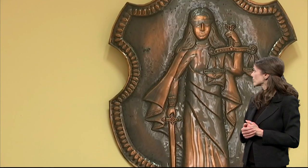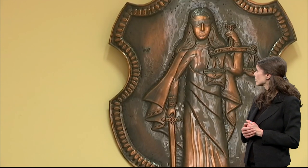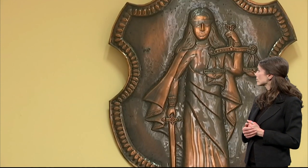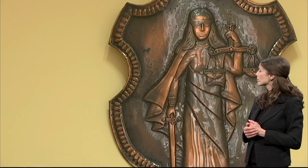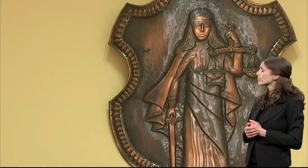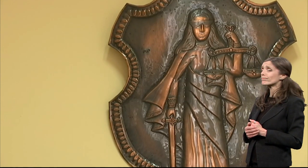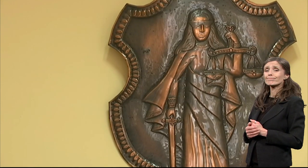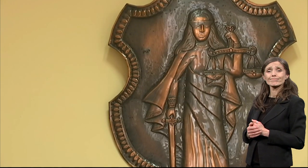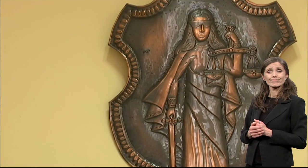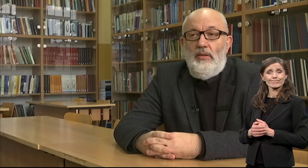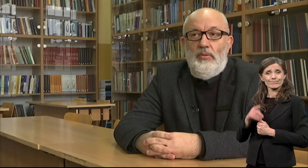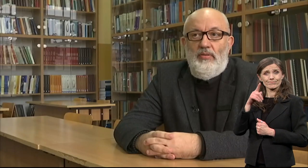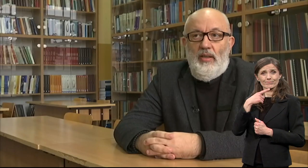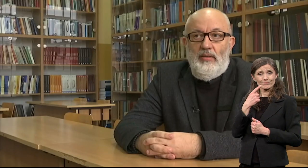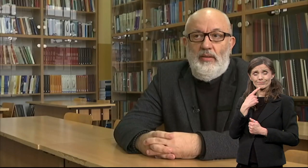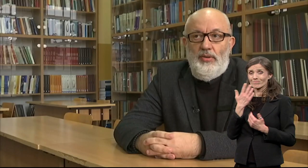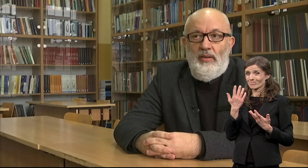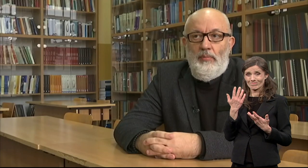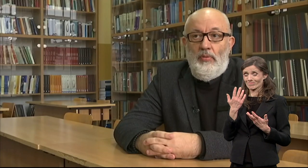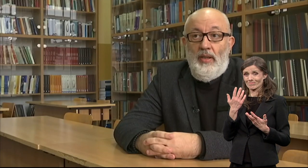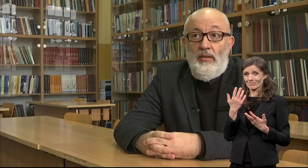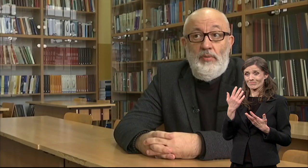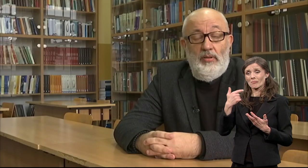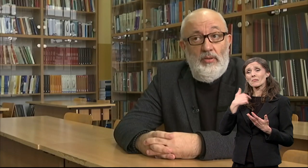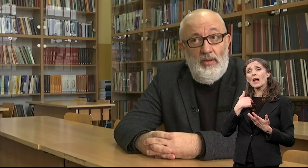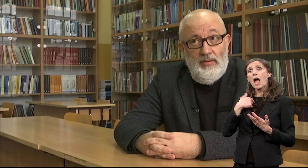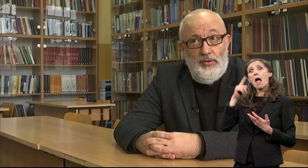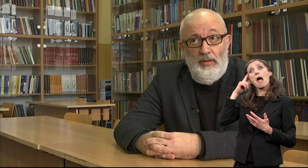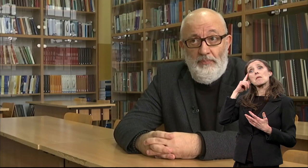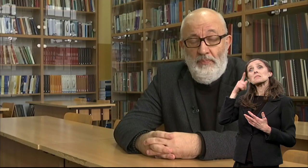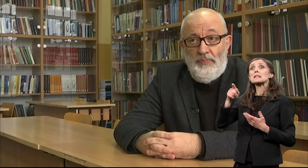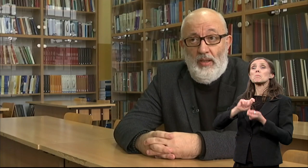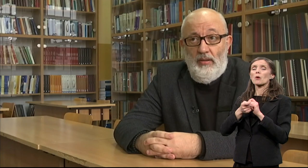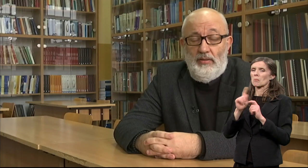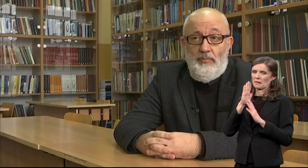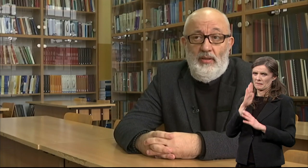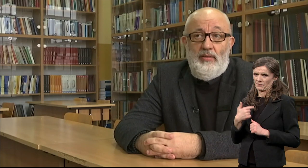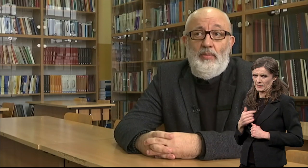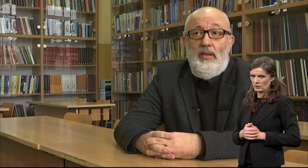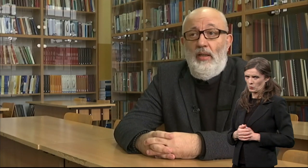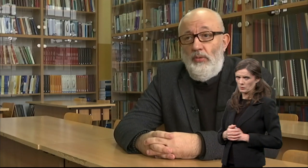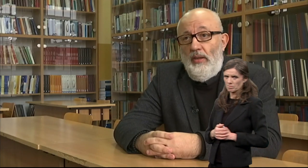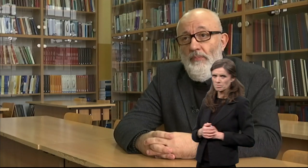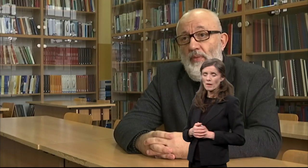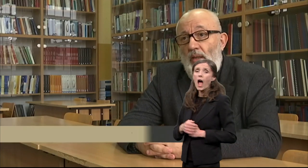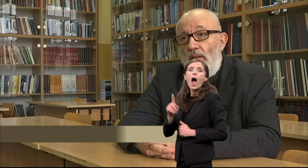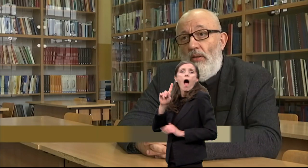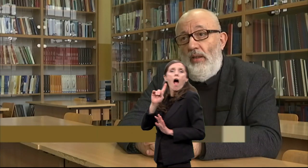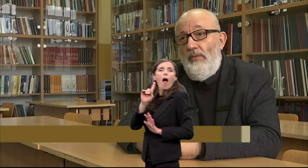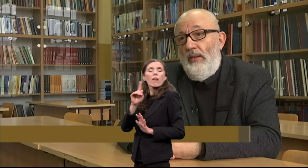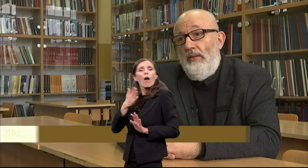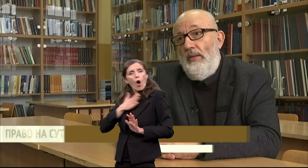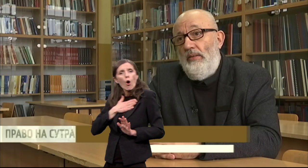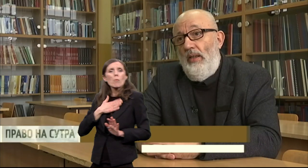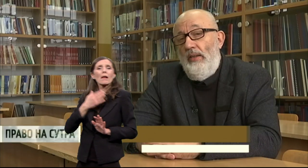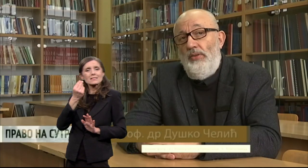optimista da će se tu stvari značajnije promeniti. Međutim, to ne znači da Srbija ne treba da reaguje na